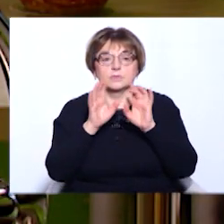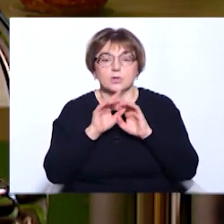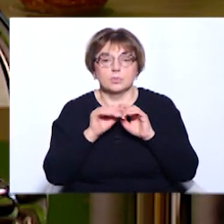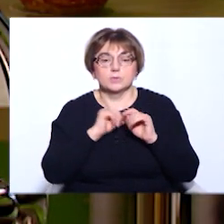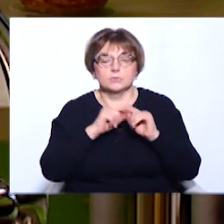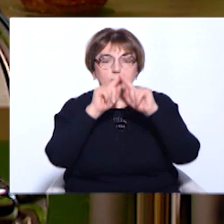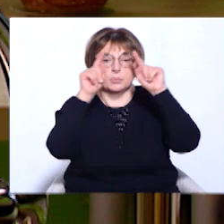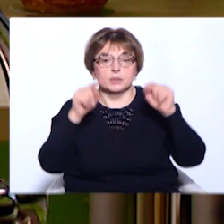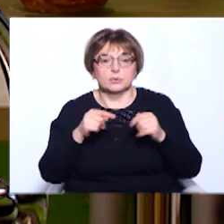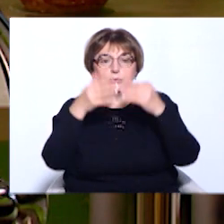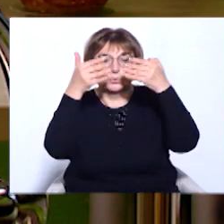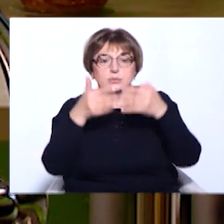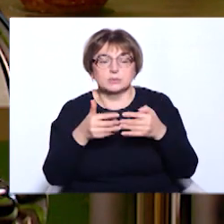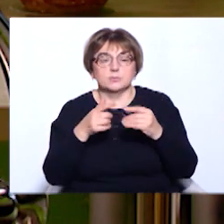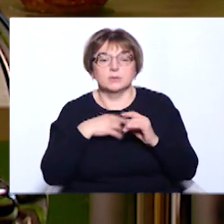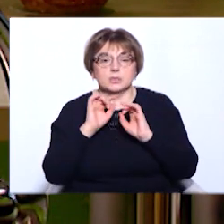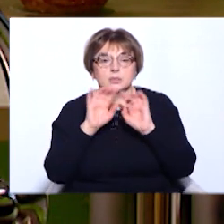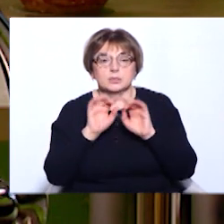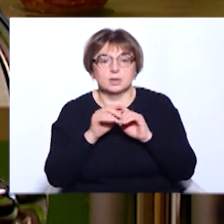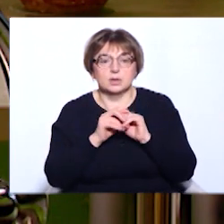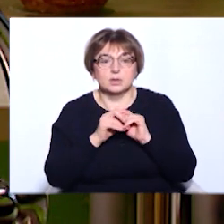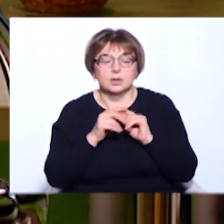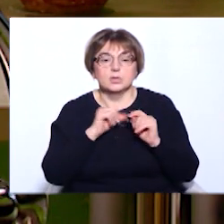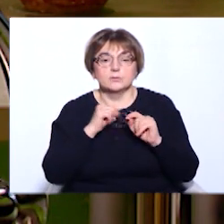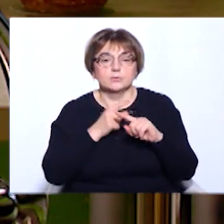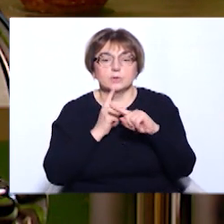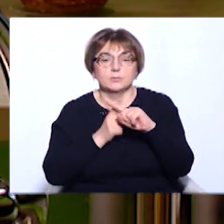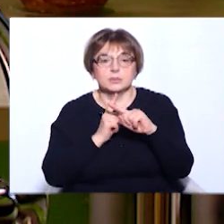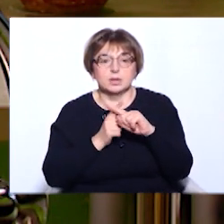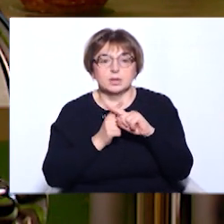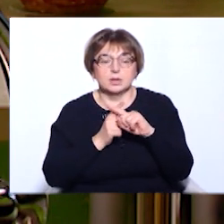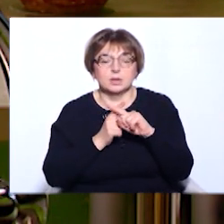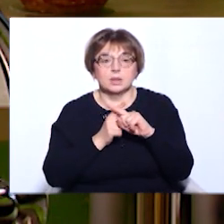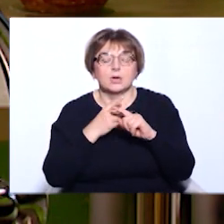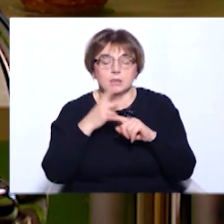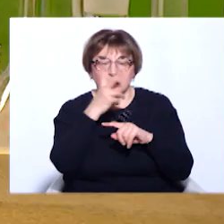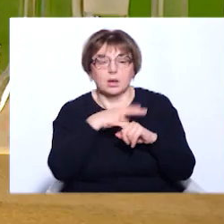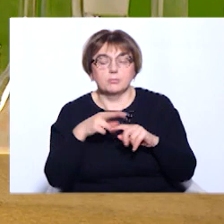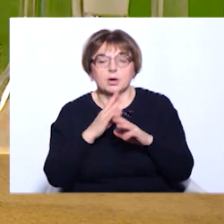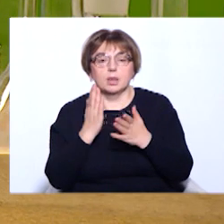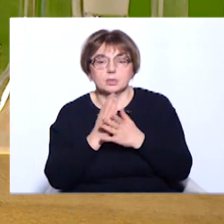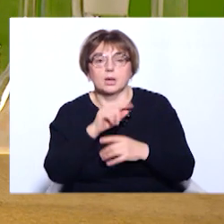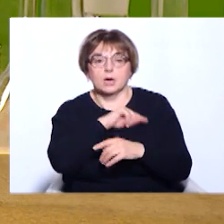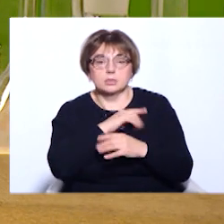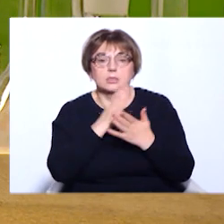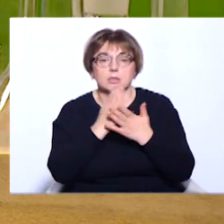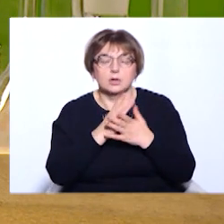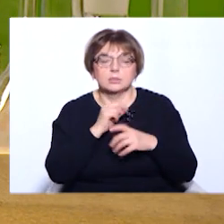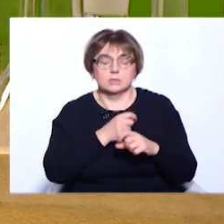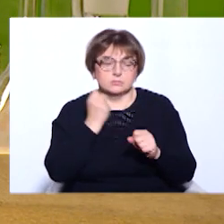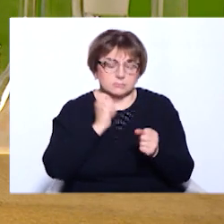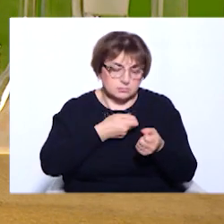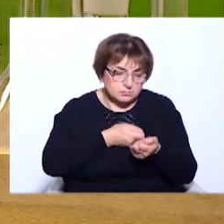პერიოდულ სისტემაზე და მინდა გითხრათ, რომ მეტალები საერთოდ გვანან ერთმანეთს და ეს თვისებებია: